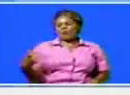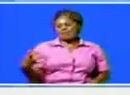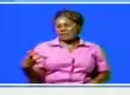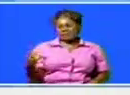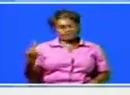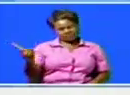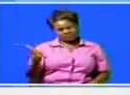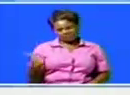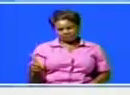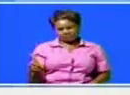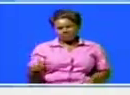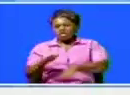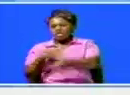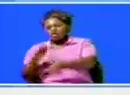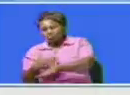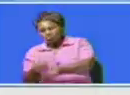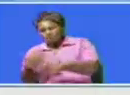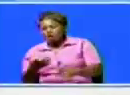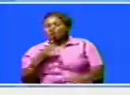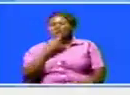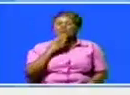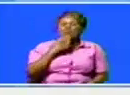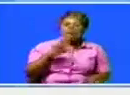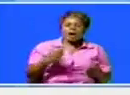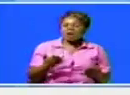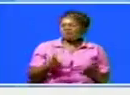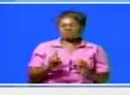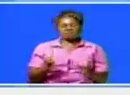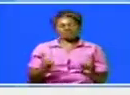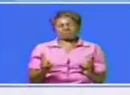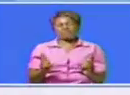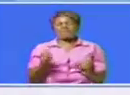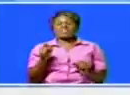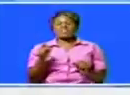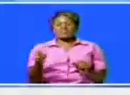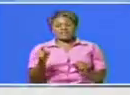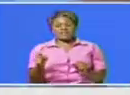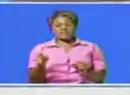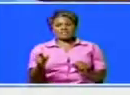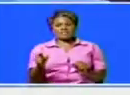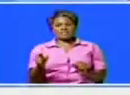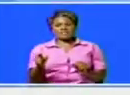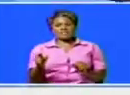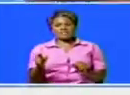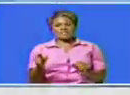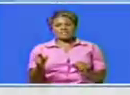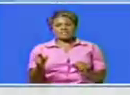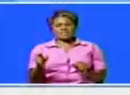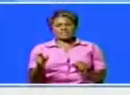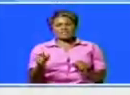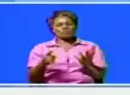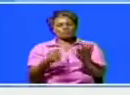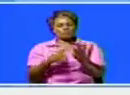nani? Iwe ni ya Mkikuyu, iwe ni ya Mluya, iwe ni ya nani? Juu hizo ndo tukipiga